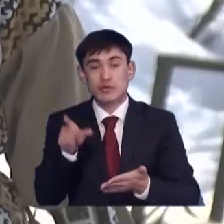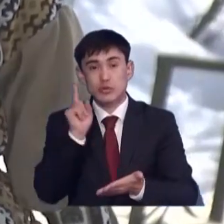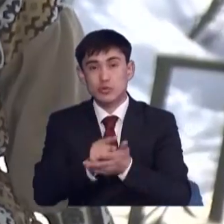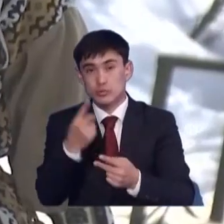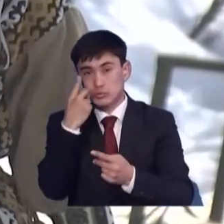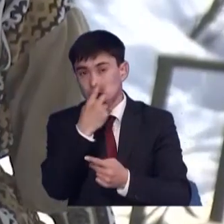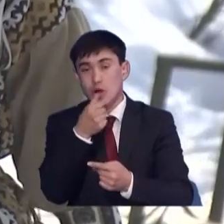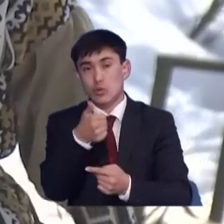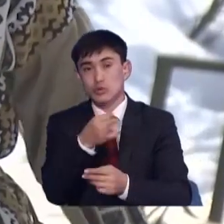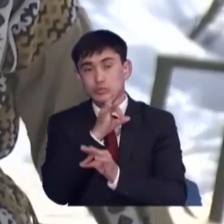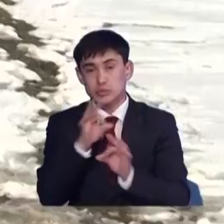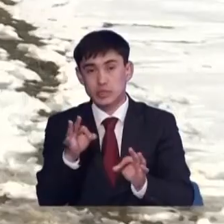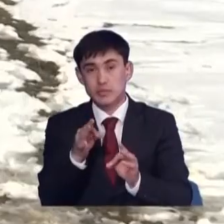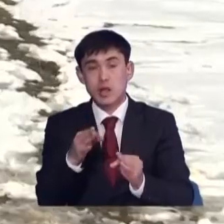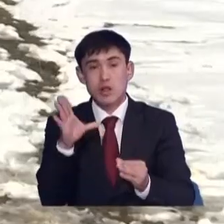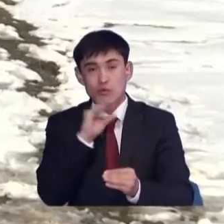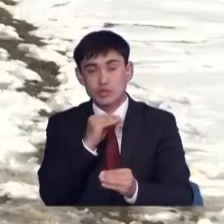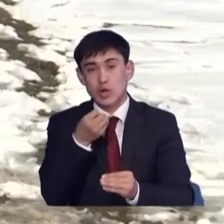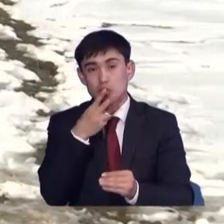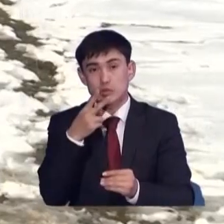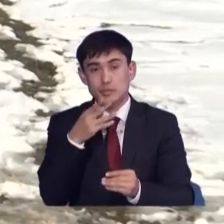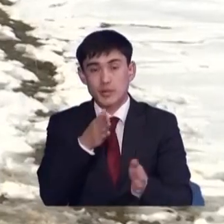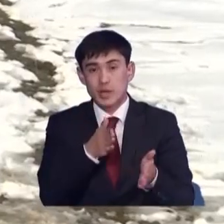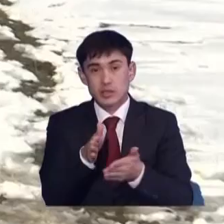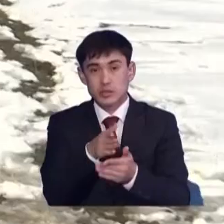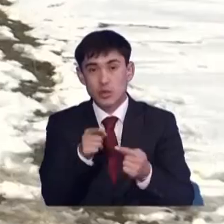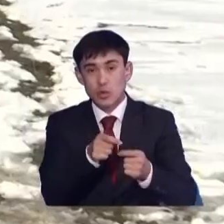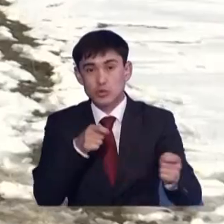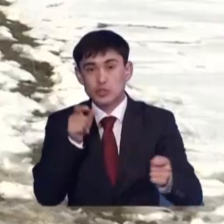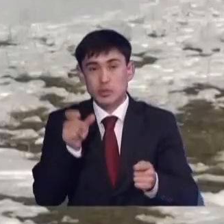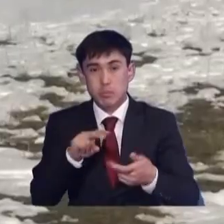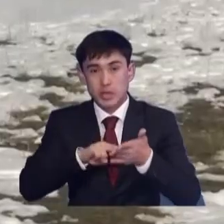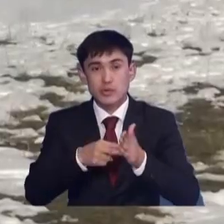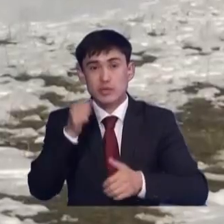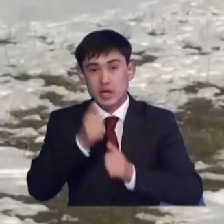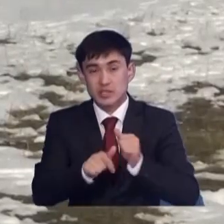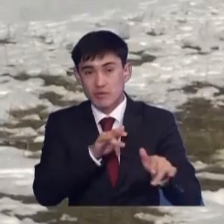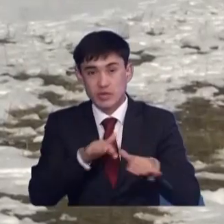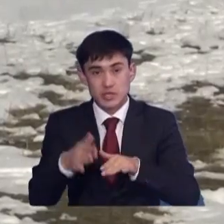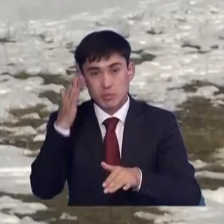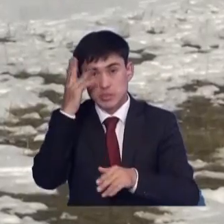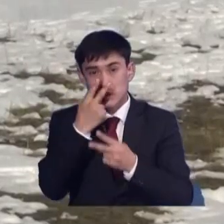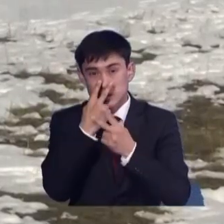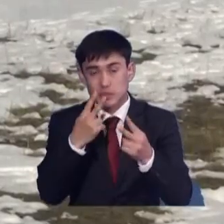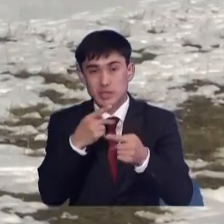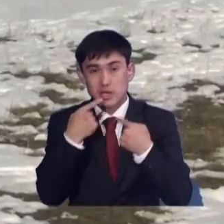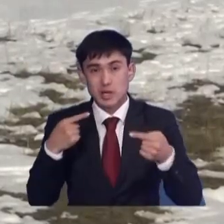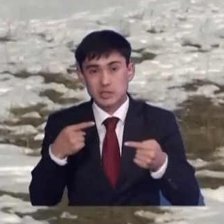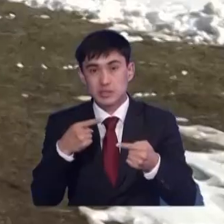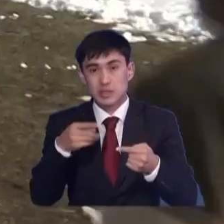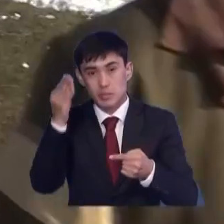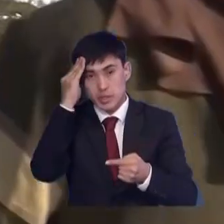зорким зрением, ловкостью и хорошей координацией. Лучники планируют каждое свое движение и мысленно рассматривают разные